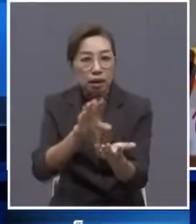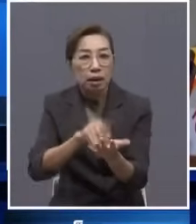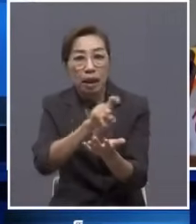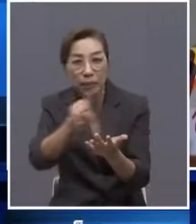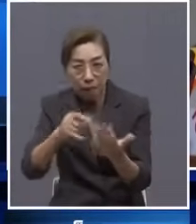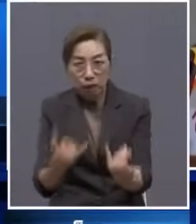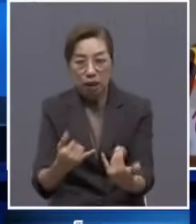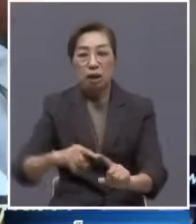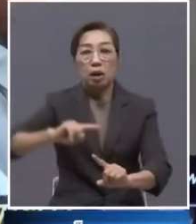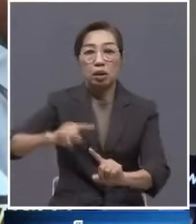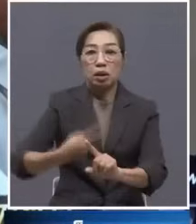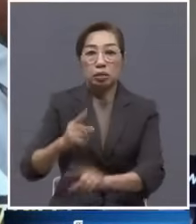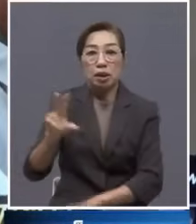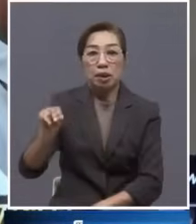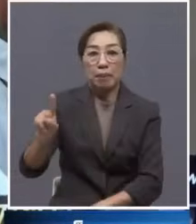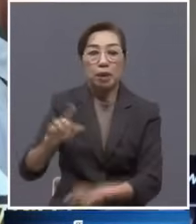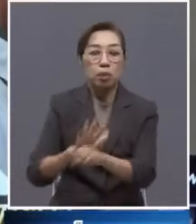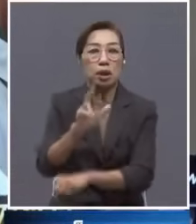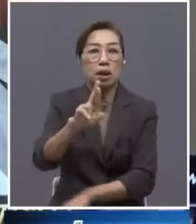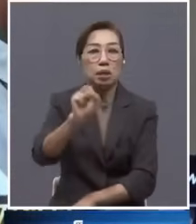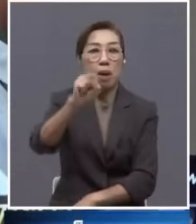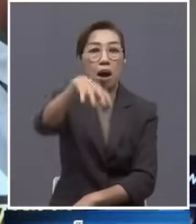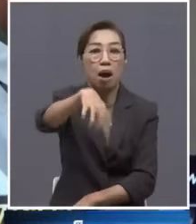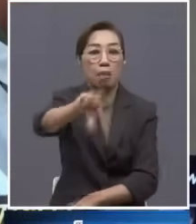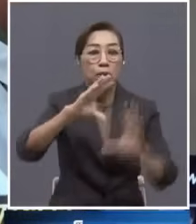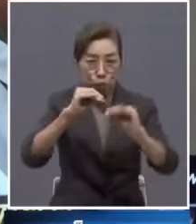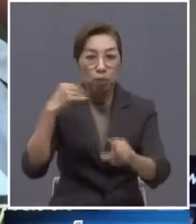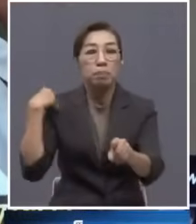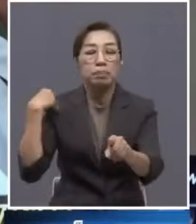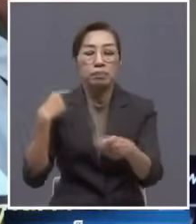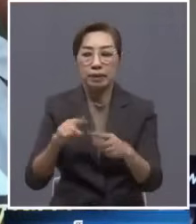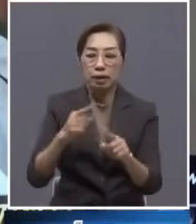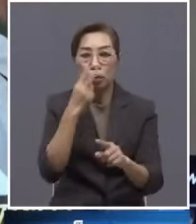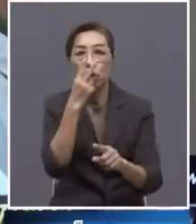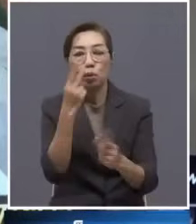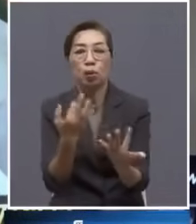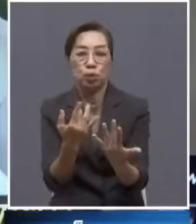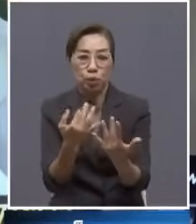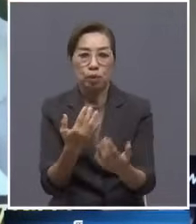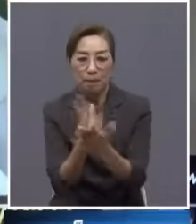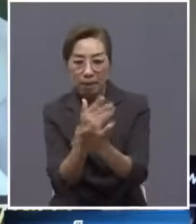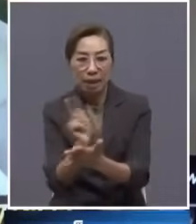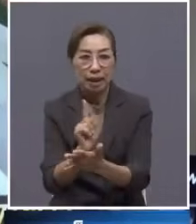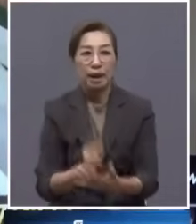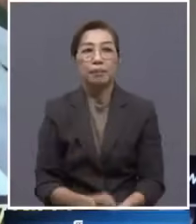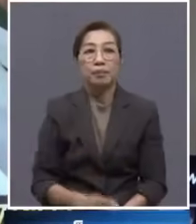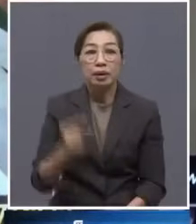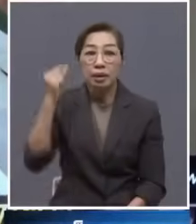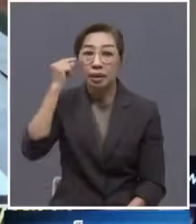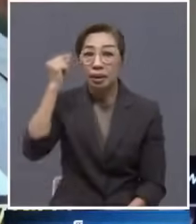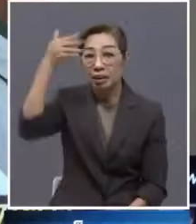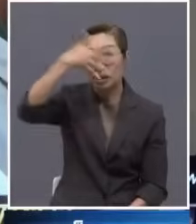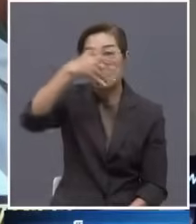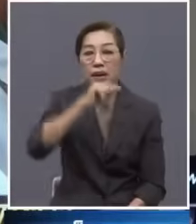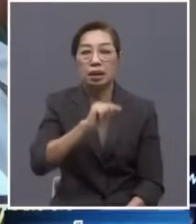มกราคมก็มีงานของทางสภาด้วยเหมือนกันทีนี้ก็ต้องรอดูอ่ะครับคุณพริตวัชรศิลป์สสบัญชีรายชื่อในฐานะ